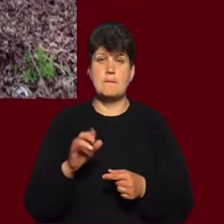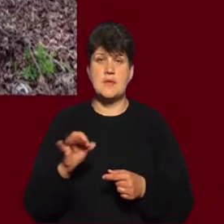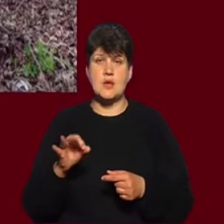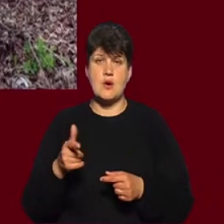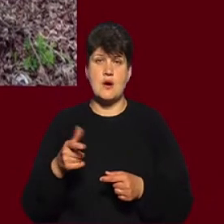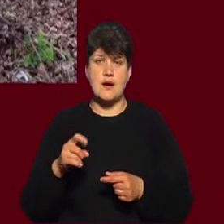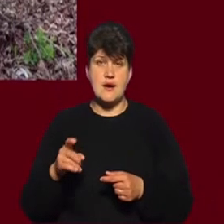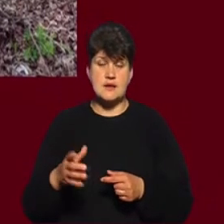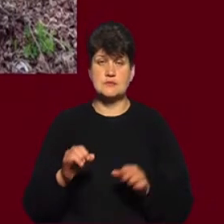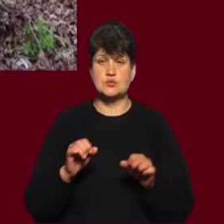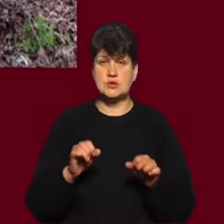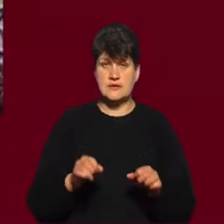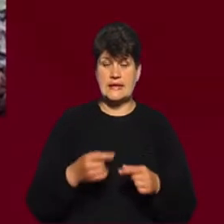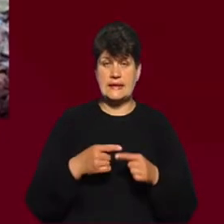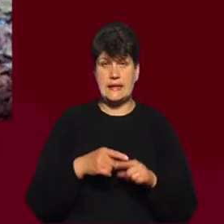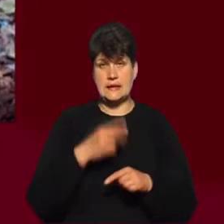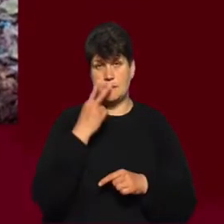можливо, техніки подивляться,